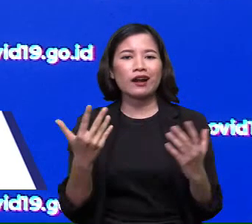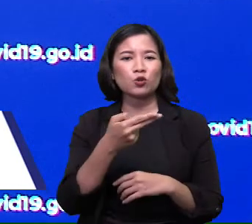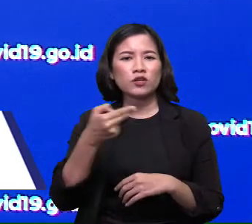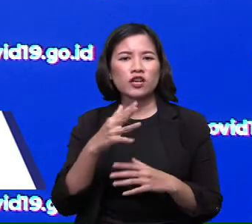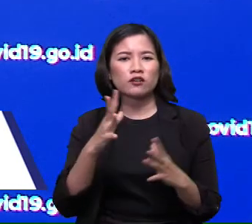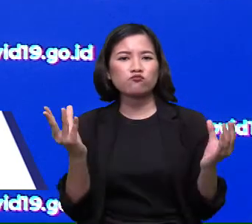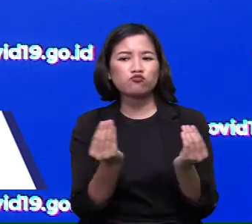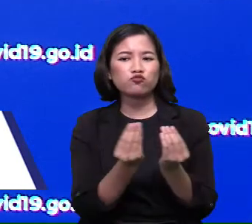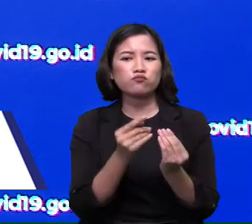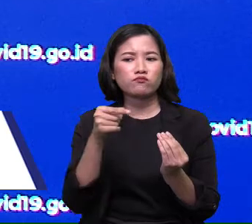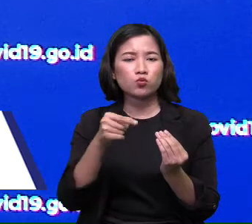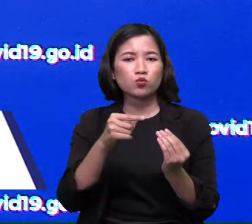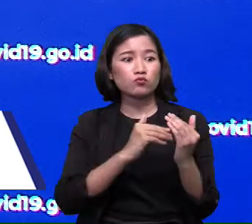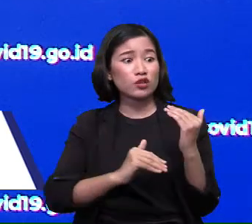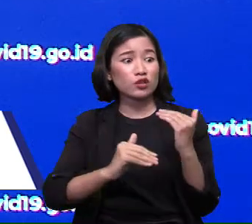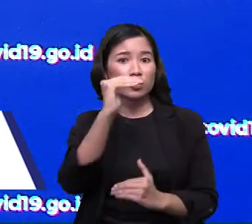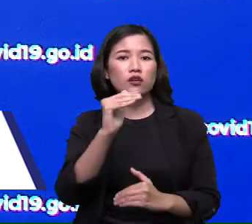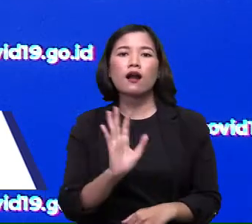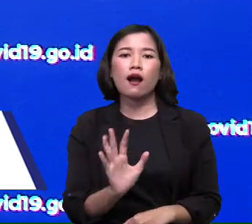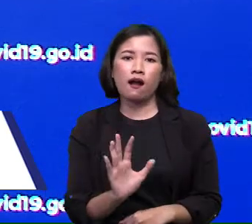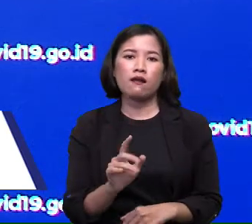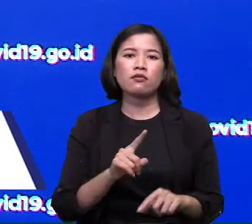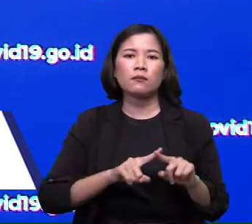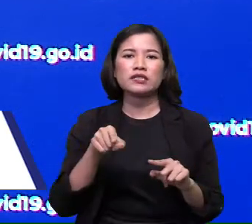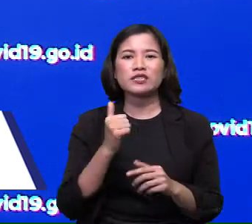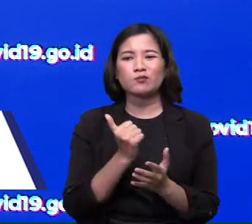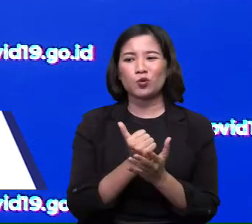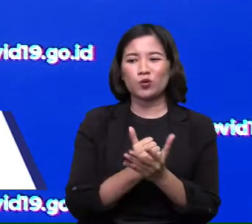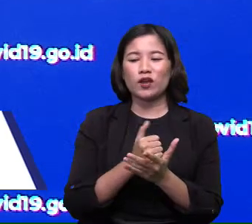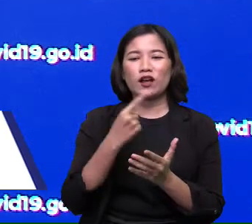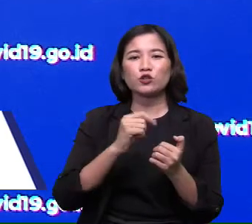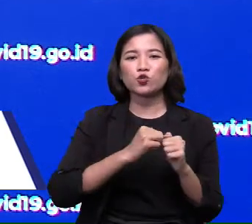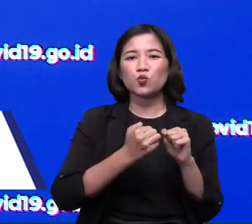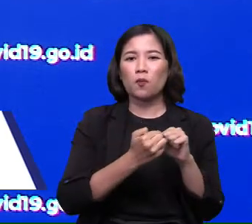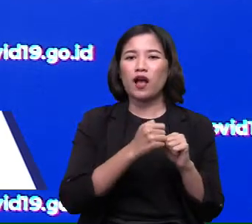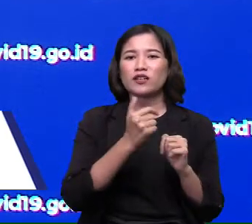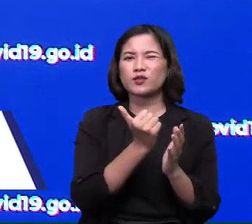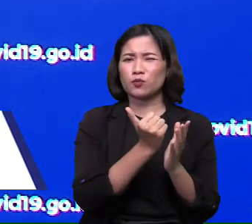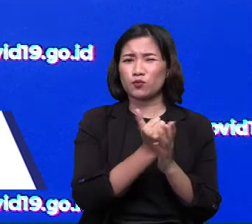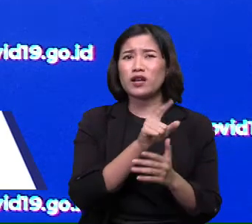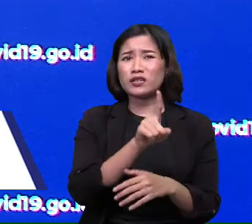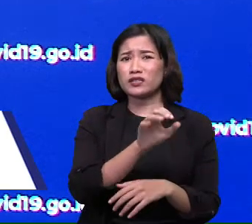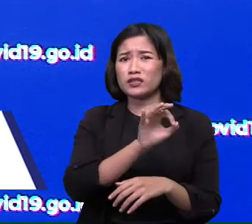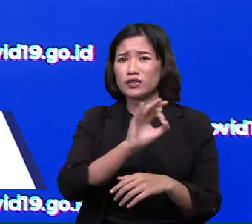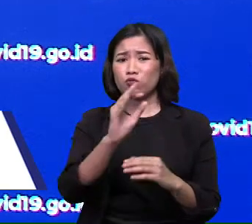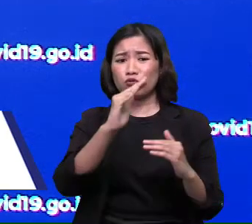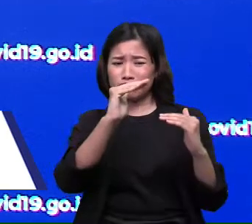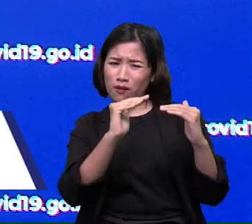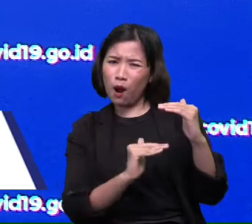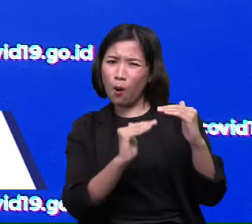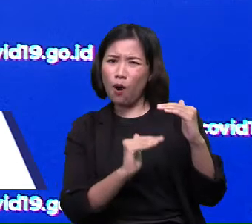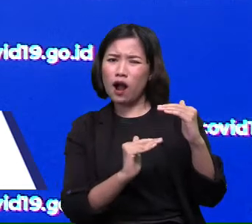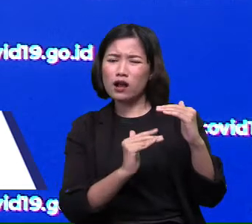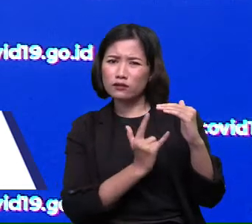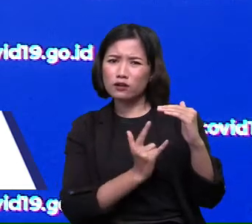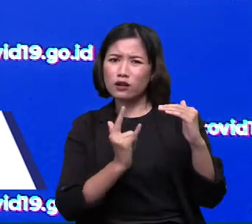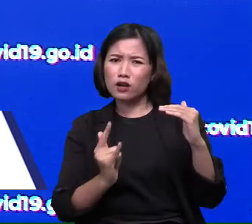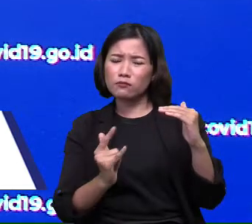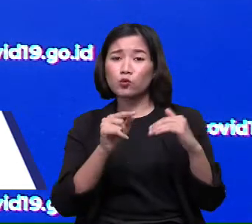namun dengan jumlah kasus yang selalu kita pertahankan dibawah angka 1000 selama dua bulan terakhir ini